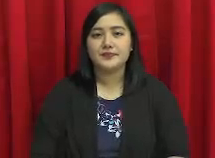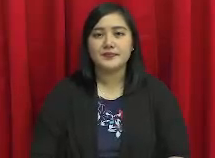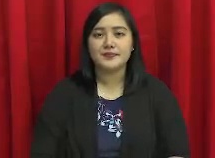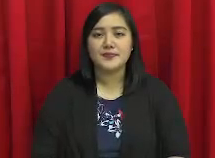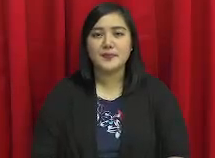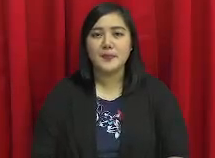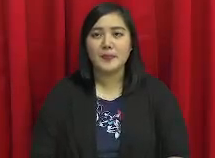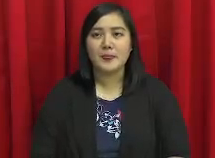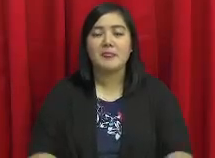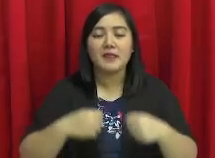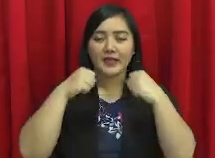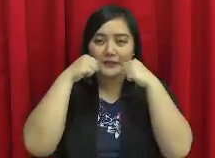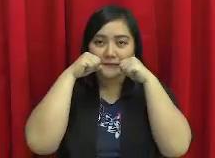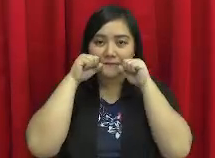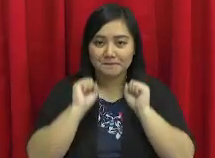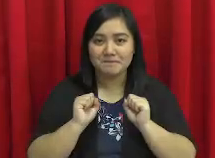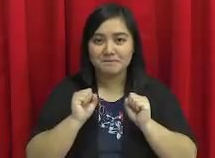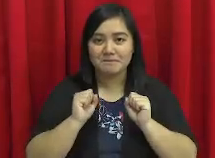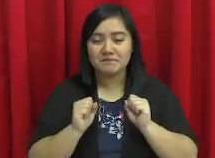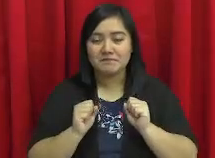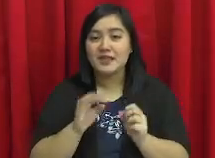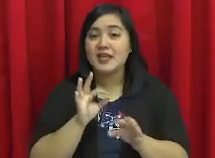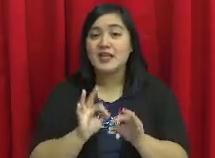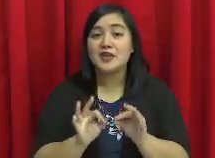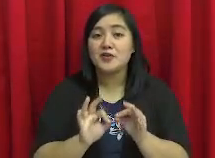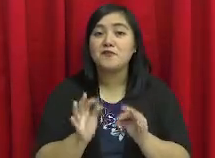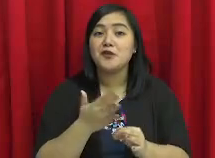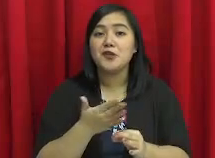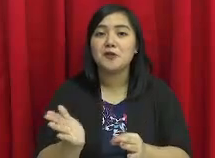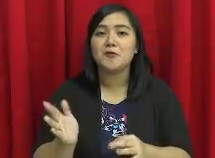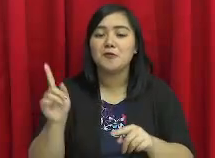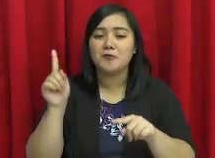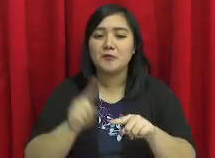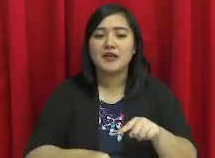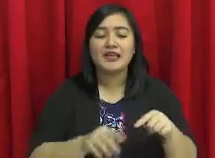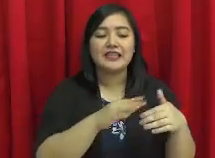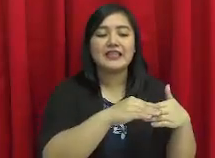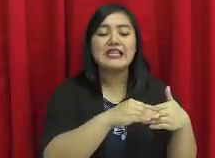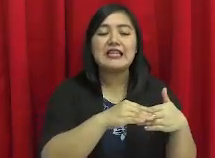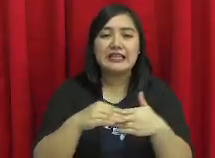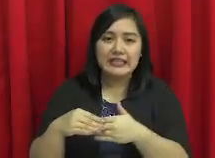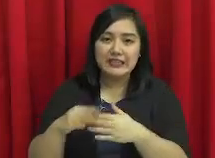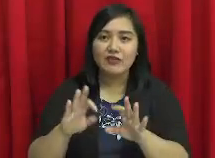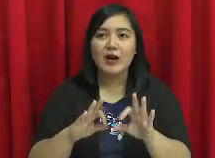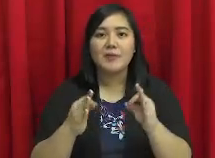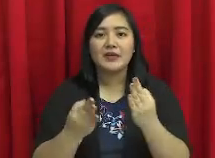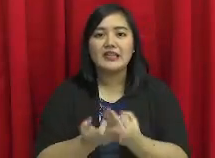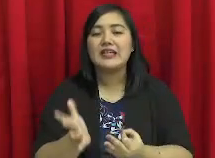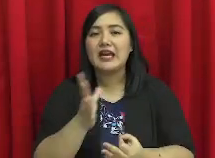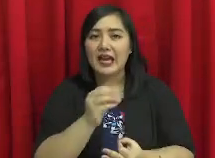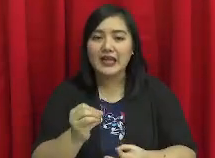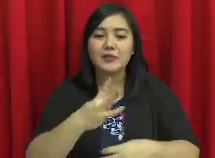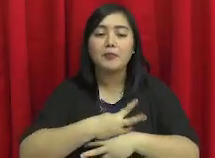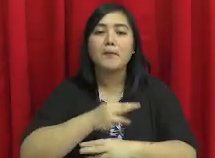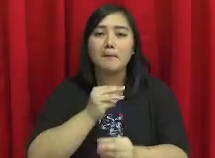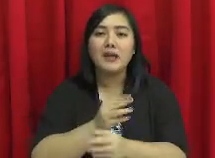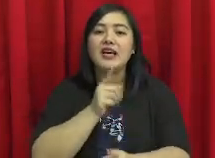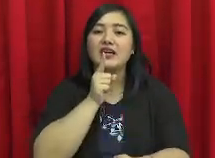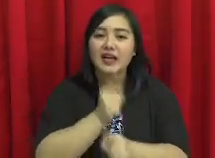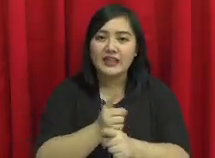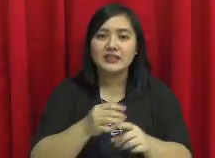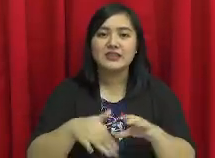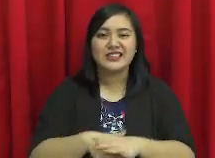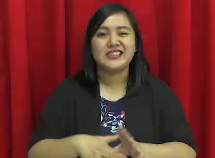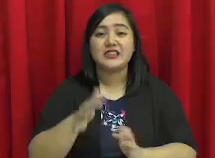galawin, yung asawa natin at yung anak natin sa mali nilang pinaniniwalaan. That's right. Pagdating